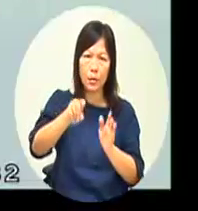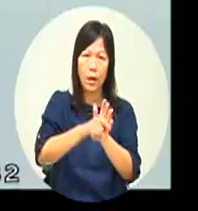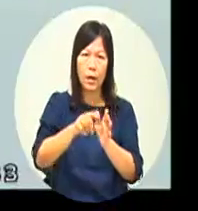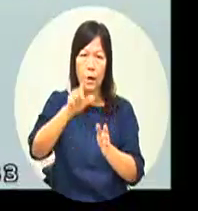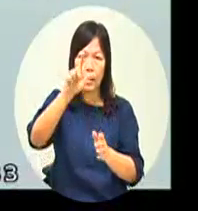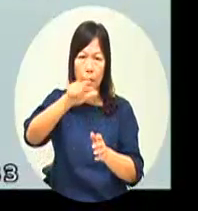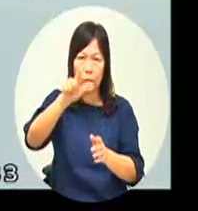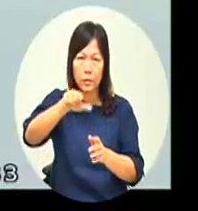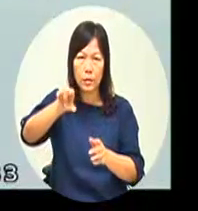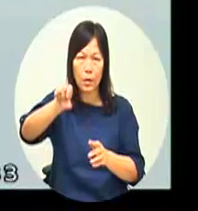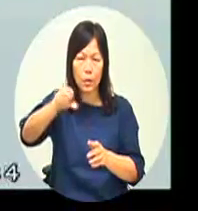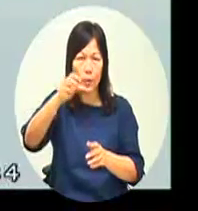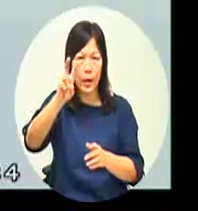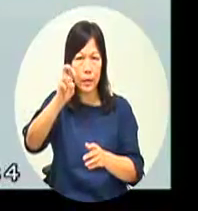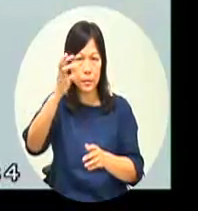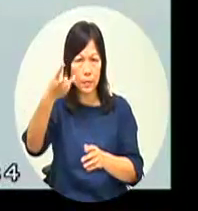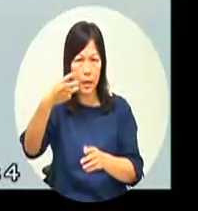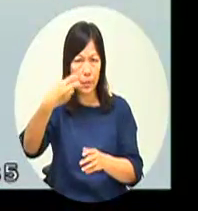156,722,6523元，